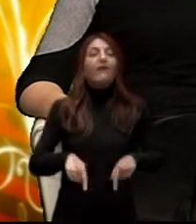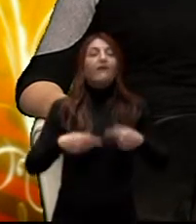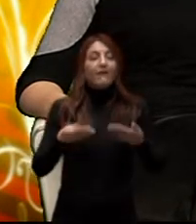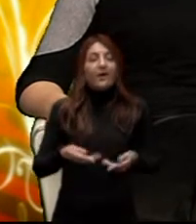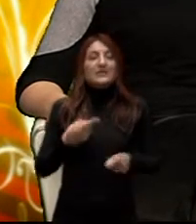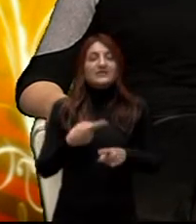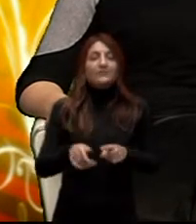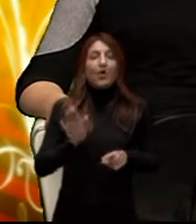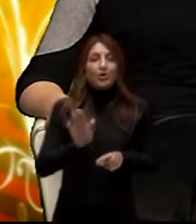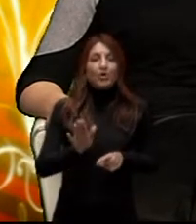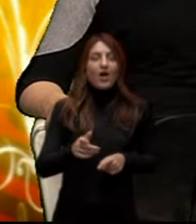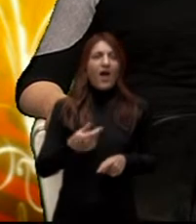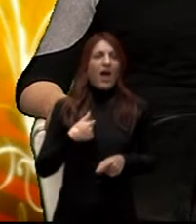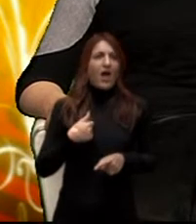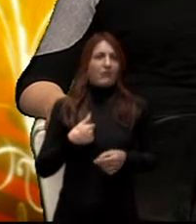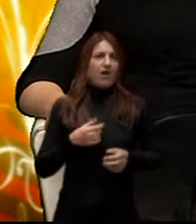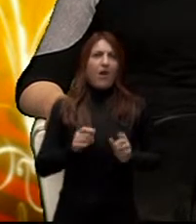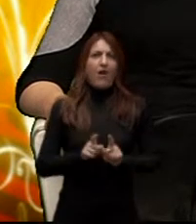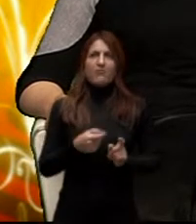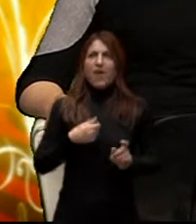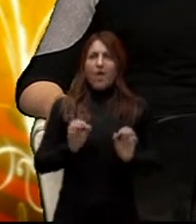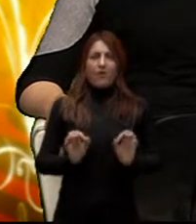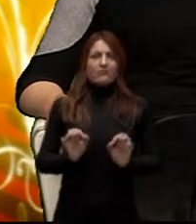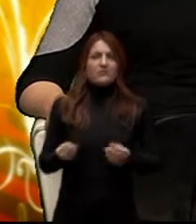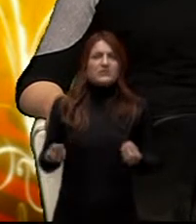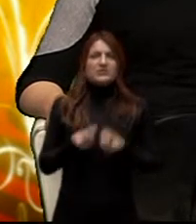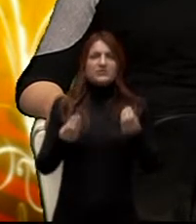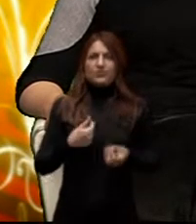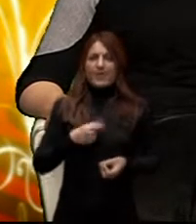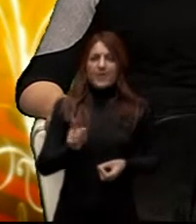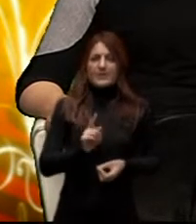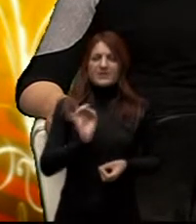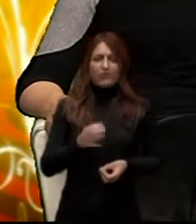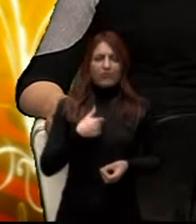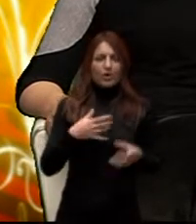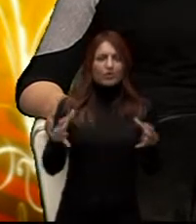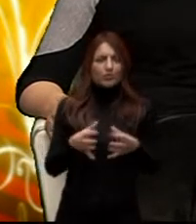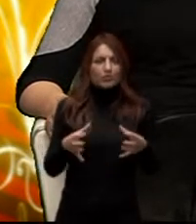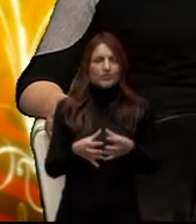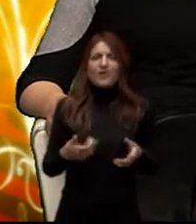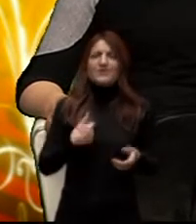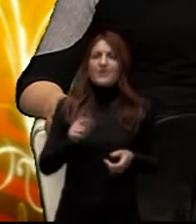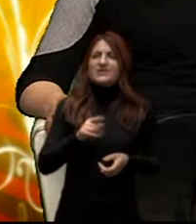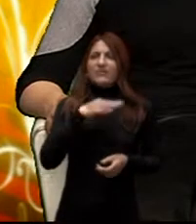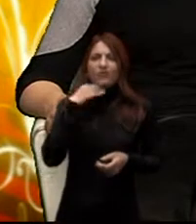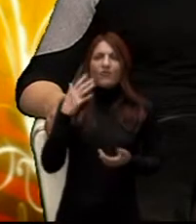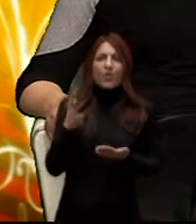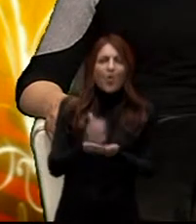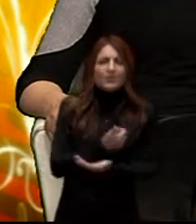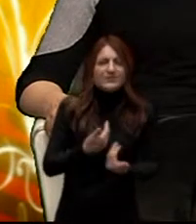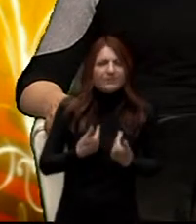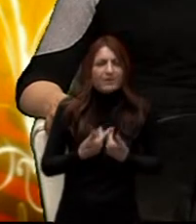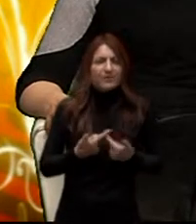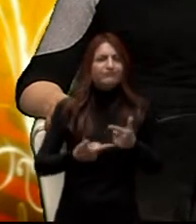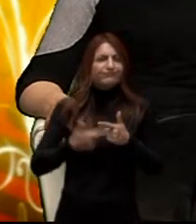toga, da bi se opravdali zašto nisu dovoljno društveni, zašto nisu dovoljno uspješni ili zašto ne